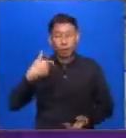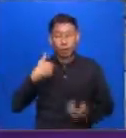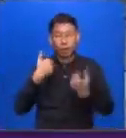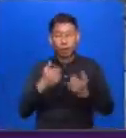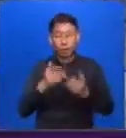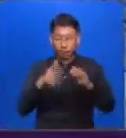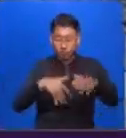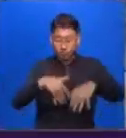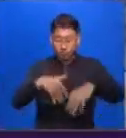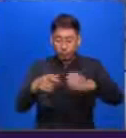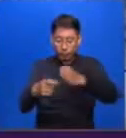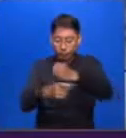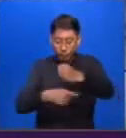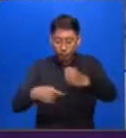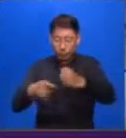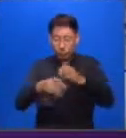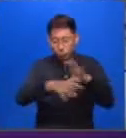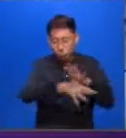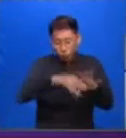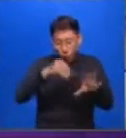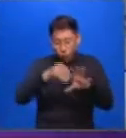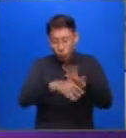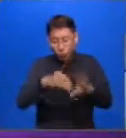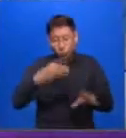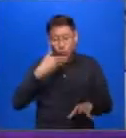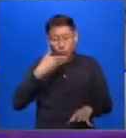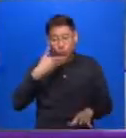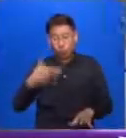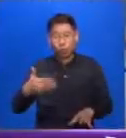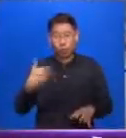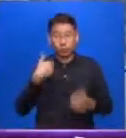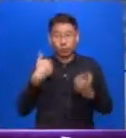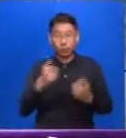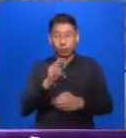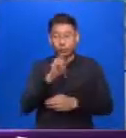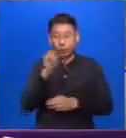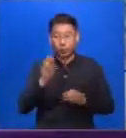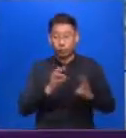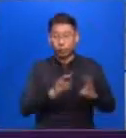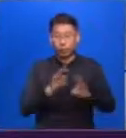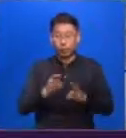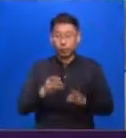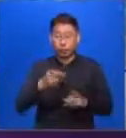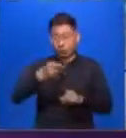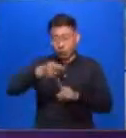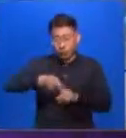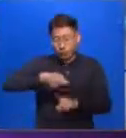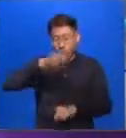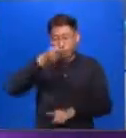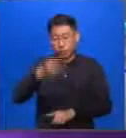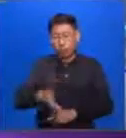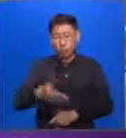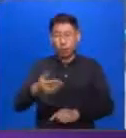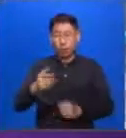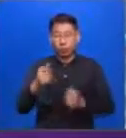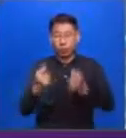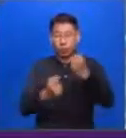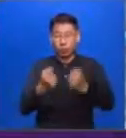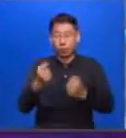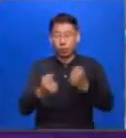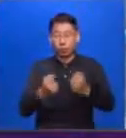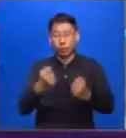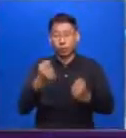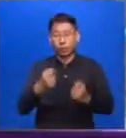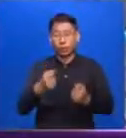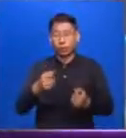ที่ชาวนาเร่งสูบน้ำตลอด 24ชมชาวนาก็ต้องใช้วิธีการจ้างรถบรรทุกน้ำเอาน้ำไปใส่นาข้าวแทน